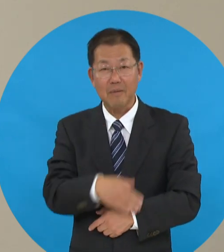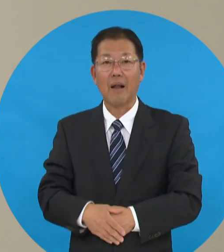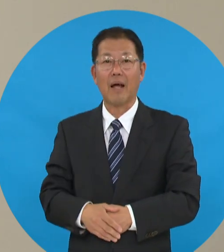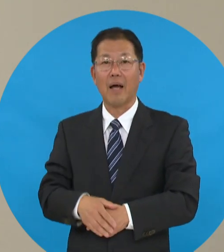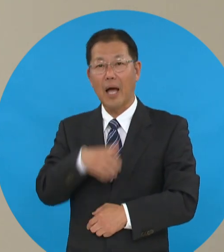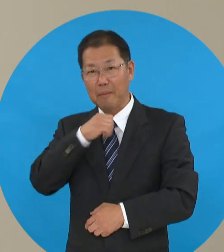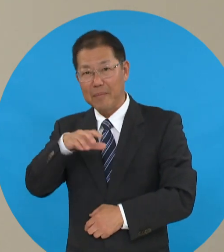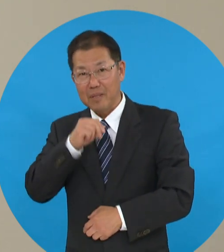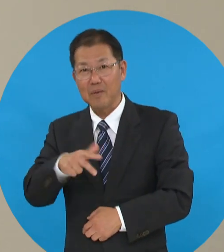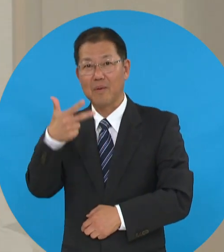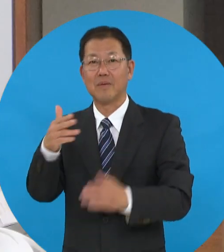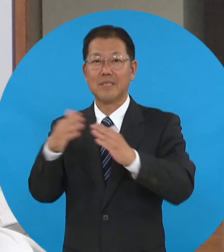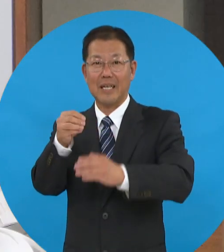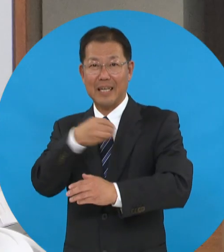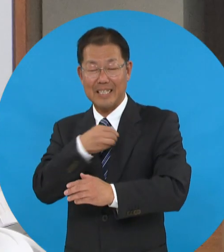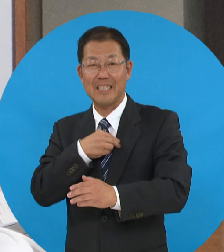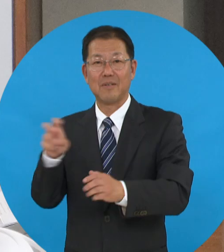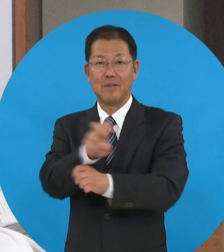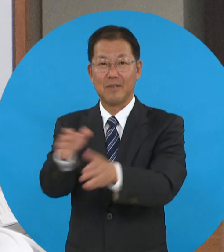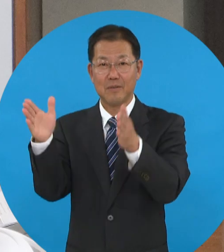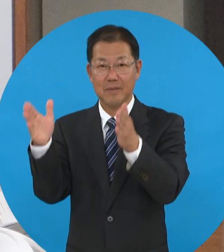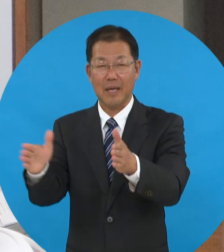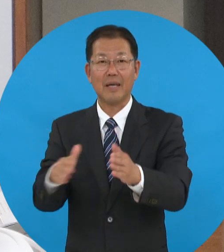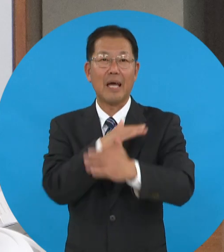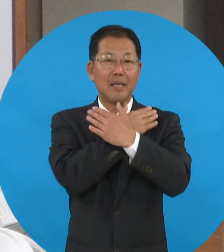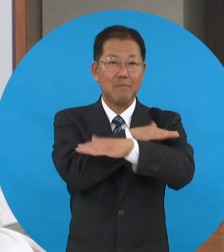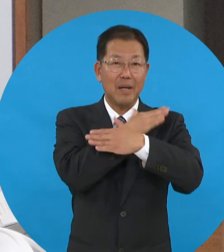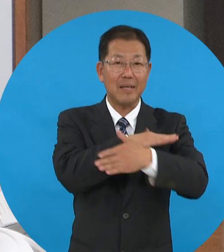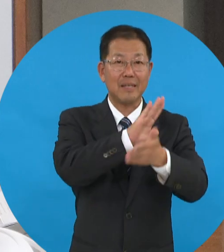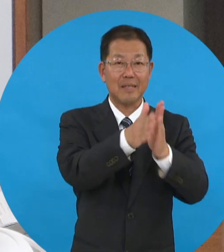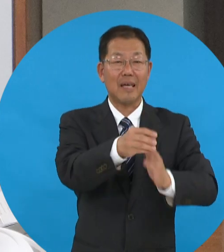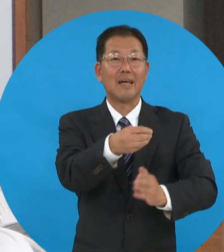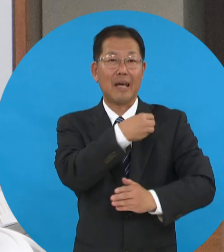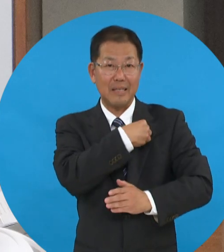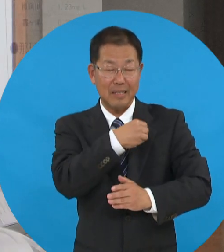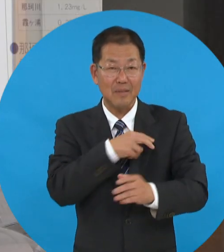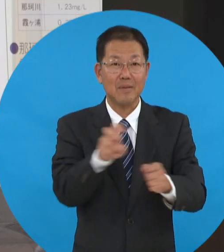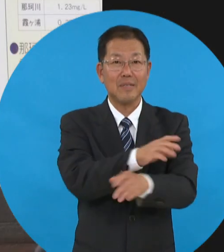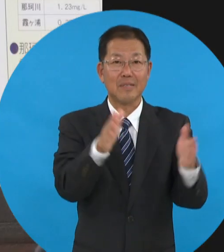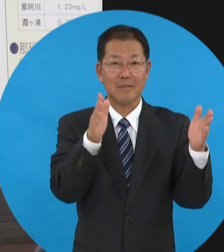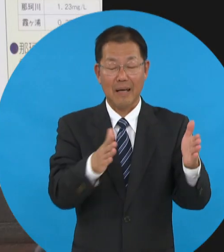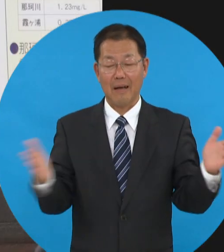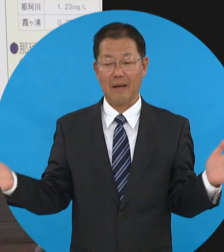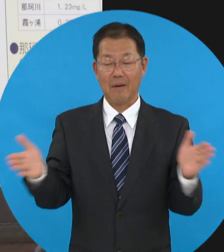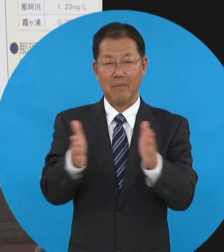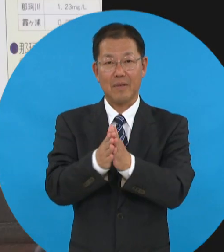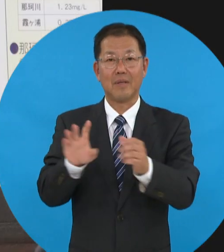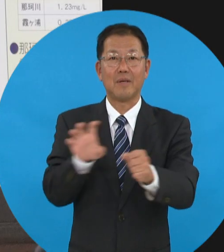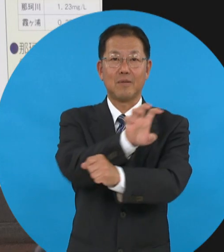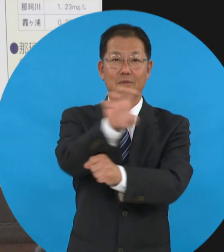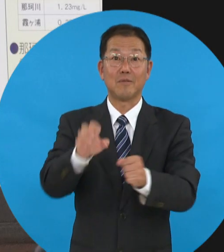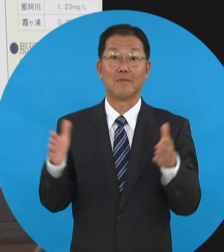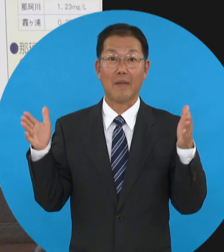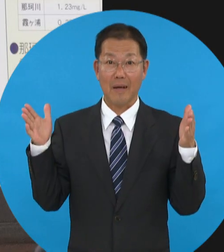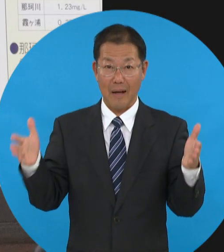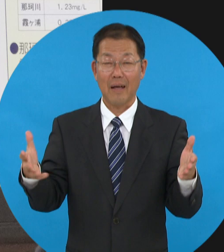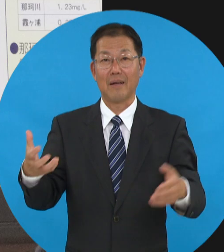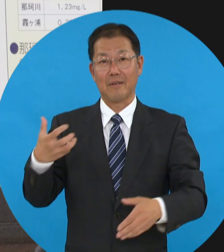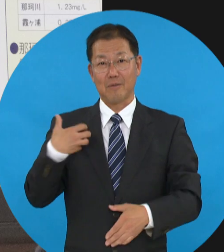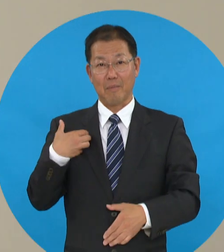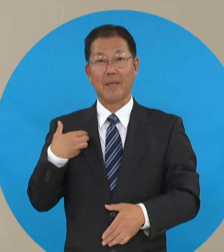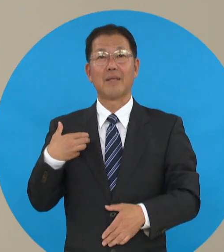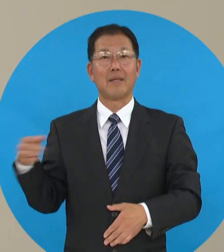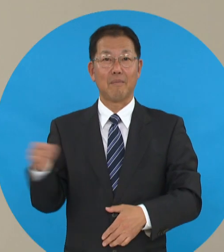の市会議員を20年、茨城県会議員を20年と地方議員を40年務めてきました